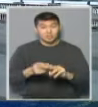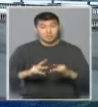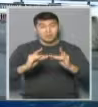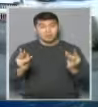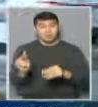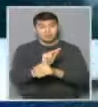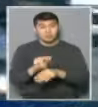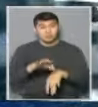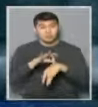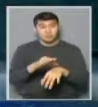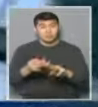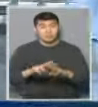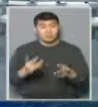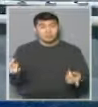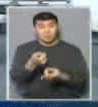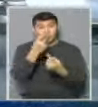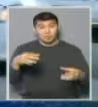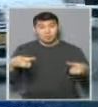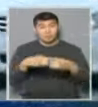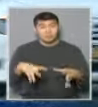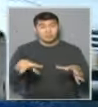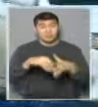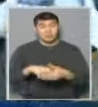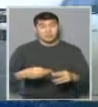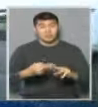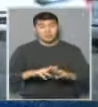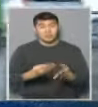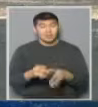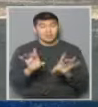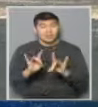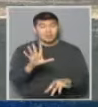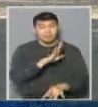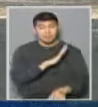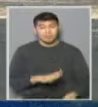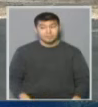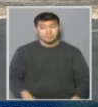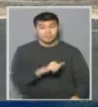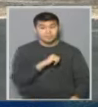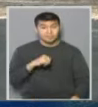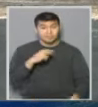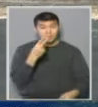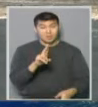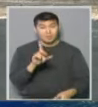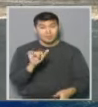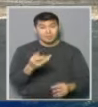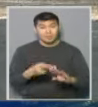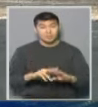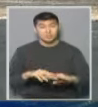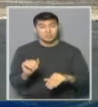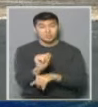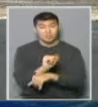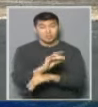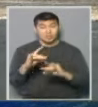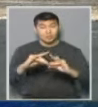Көпірдің жөндеу жұмыстары туралы жауапты органдар мен мердігер мекеме есеп берді. Өзіңіз көріп отырғандай Балықшы жұмыскер автокөлік